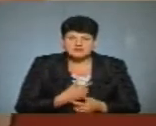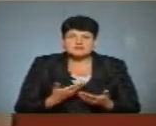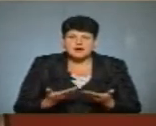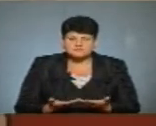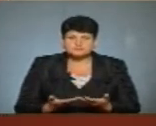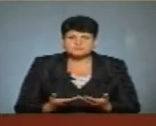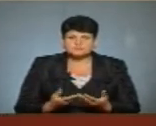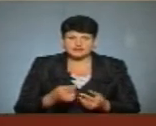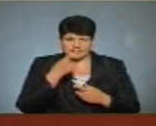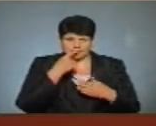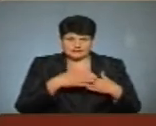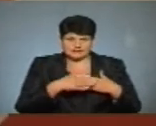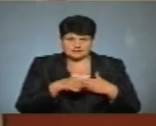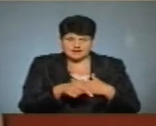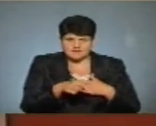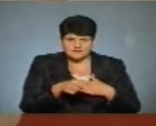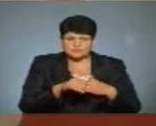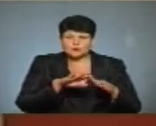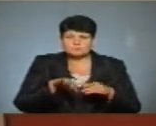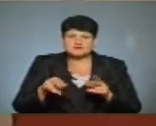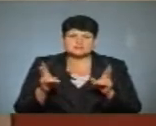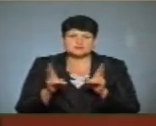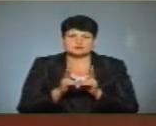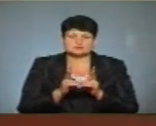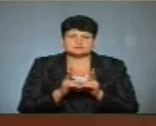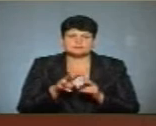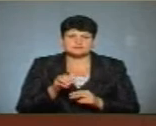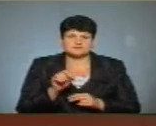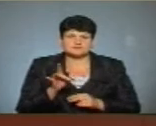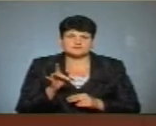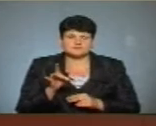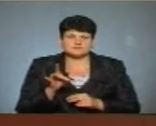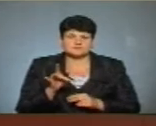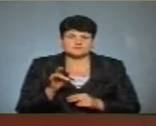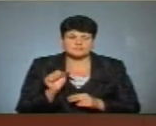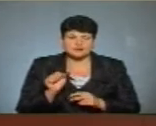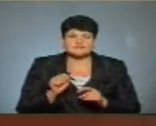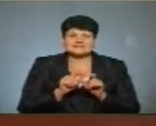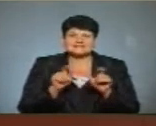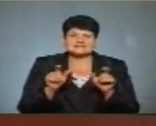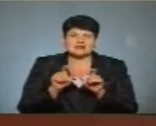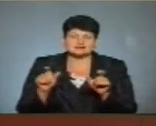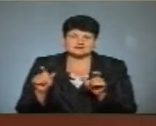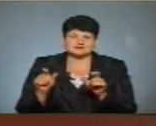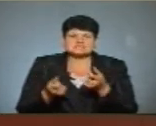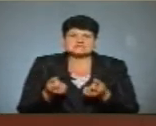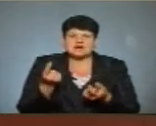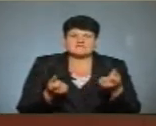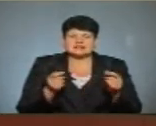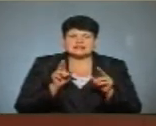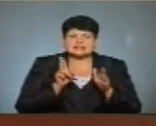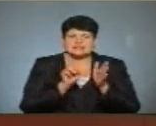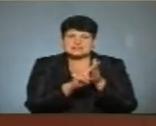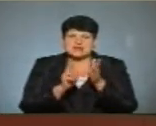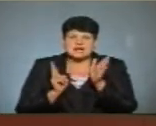От недавно тільки, буквально от після зустрічі в мерії, на закладах з'явилися